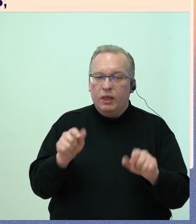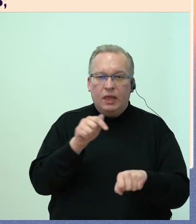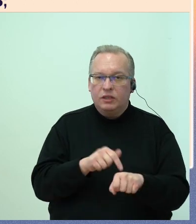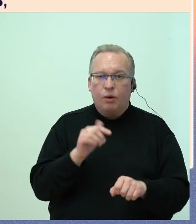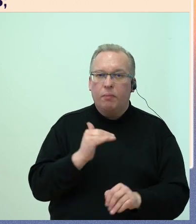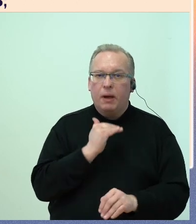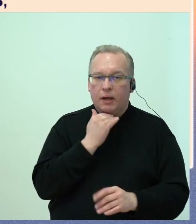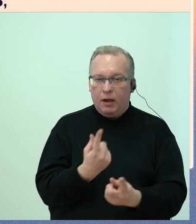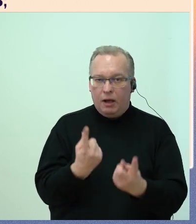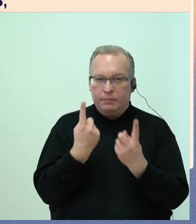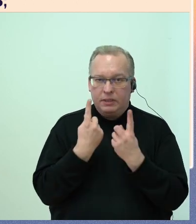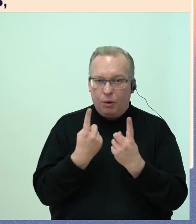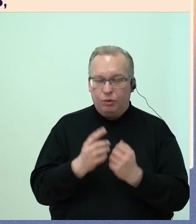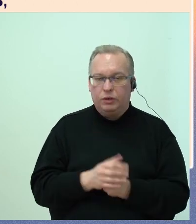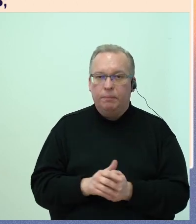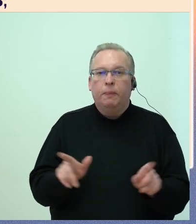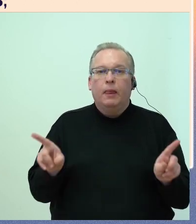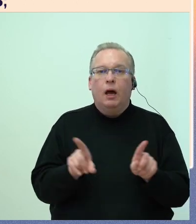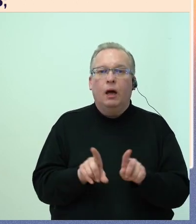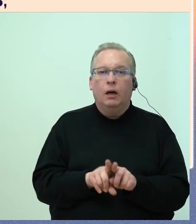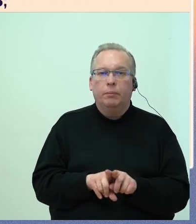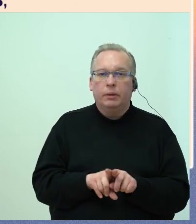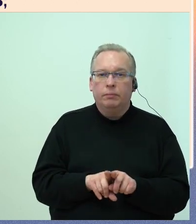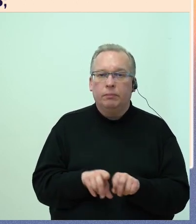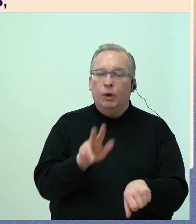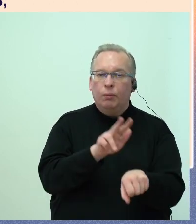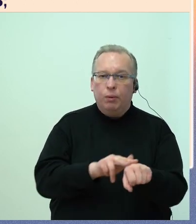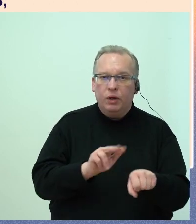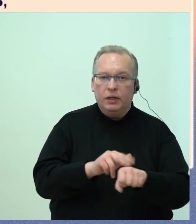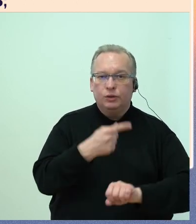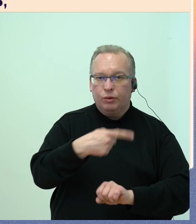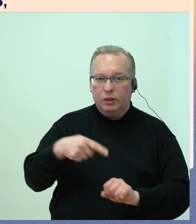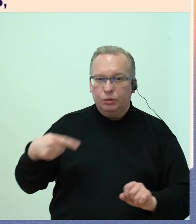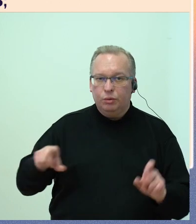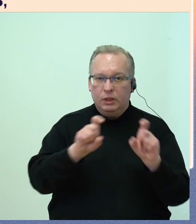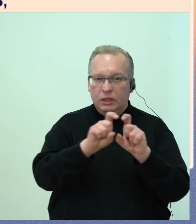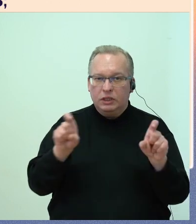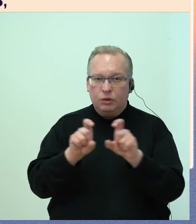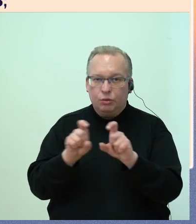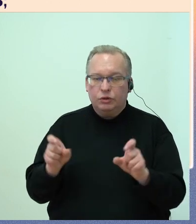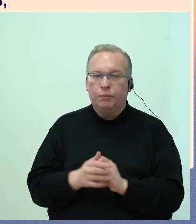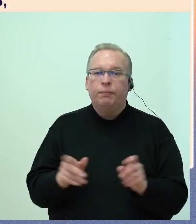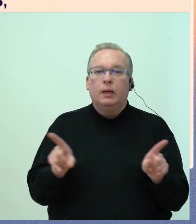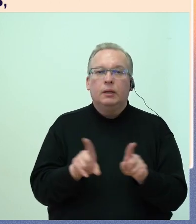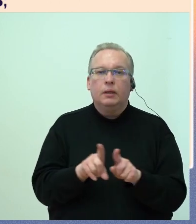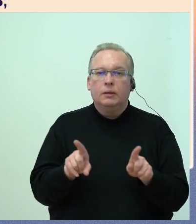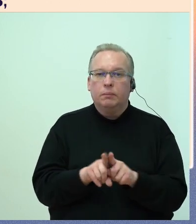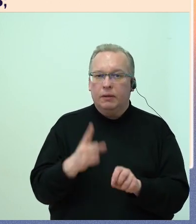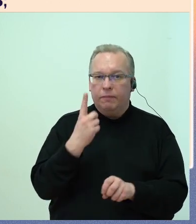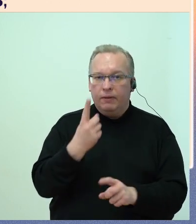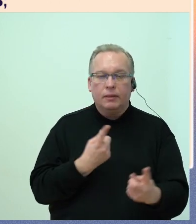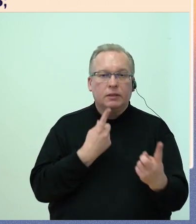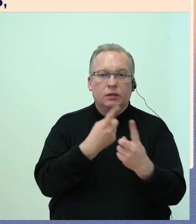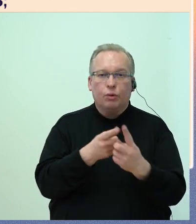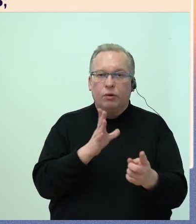jautėsi nepakankamai apsaugota tiek policijos, tiek kitų institucijų. Ir taip pat vienas iš